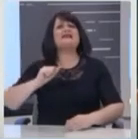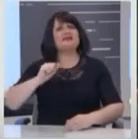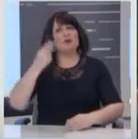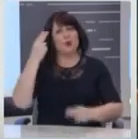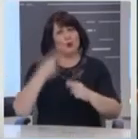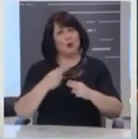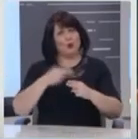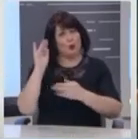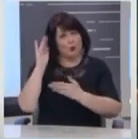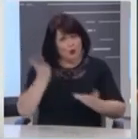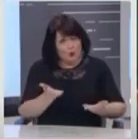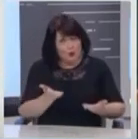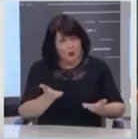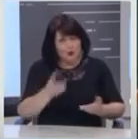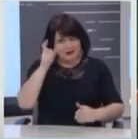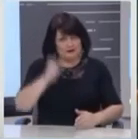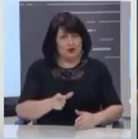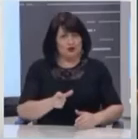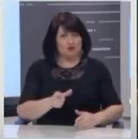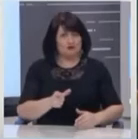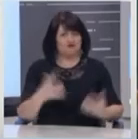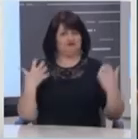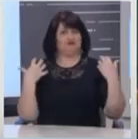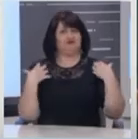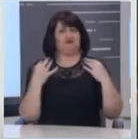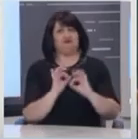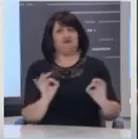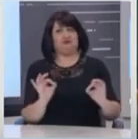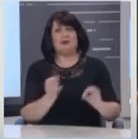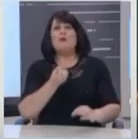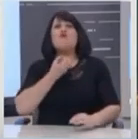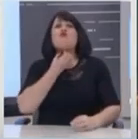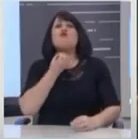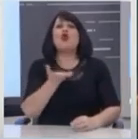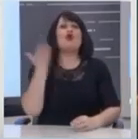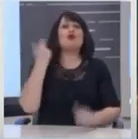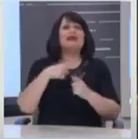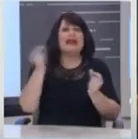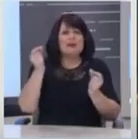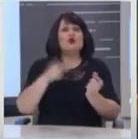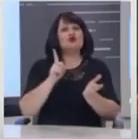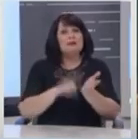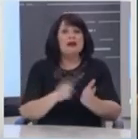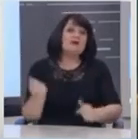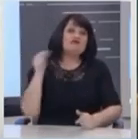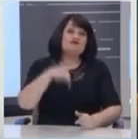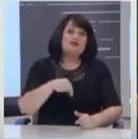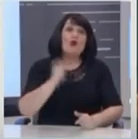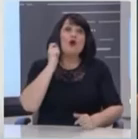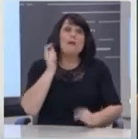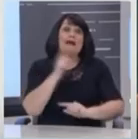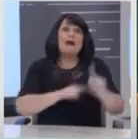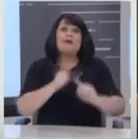πρόσωπο. Έμεινε με τους βαθμούς του και με όλα αυτά. Όσοι προδώσαν τότε την Κύπρο, πρέπει να εμφανιστούν τα ονόματά